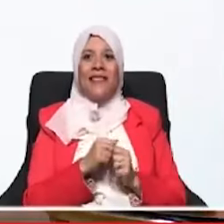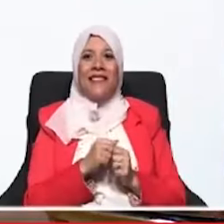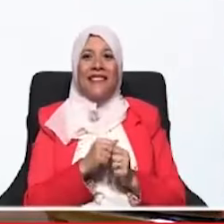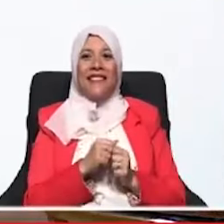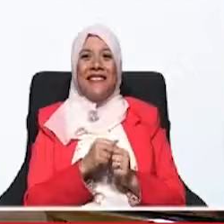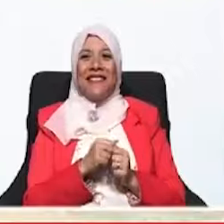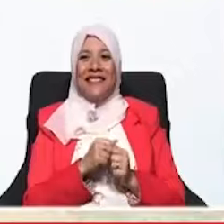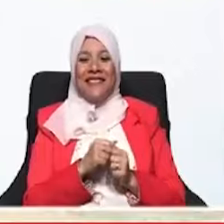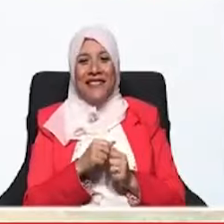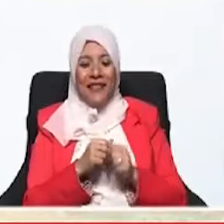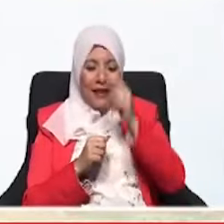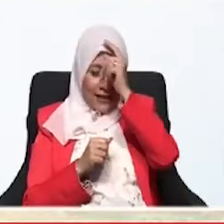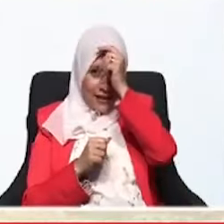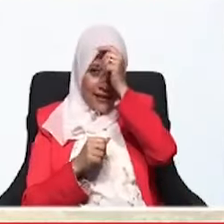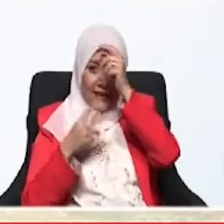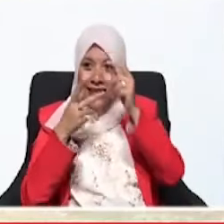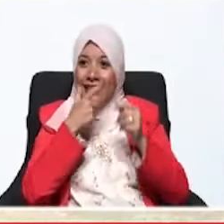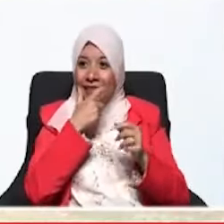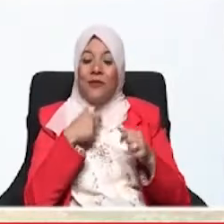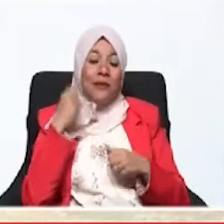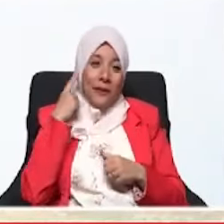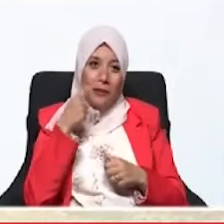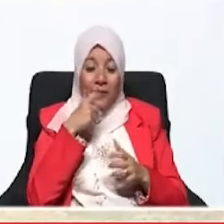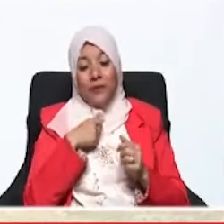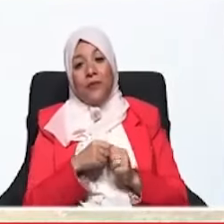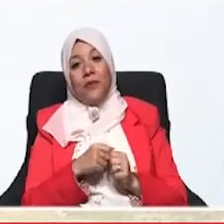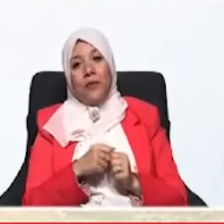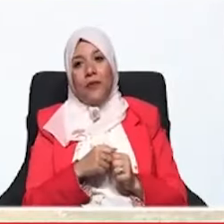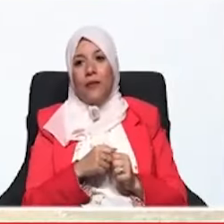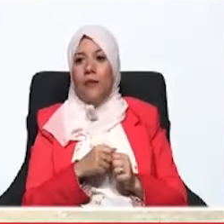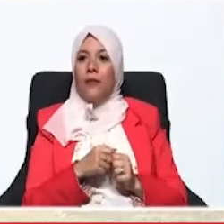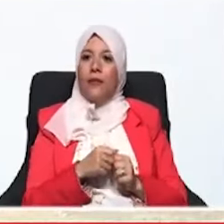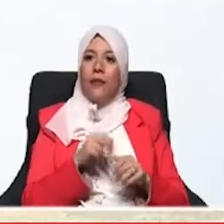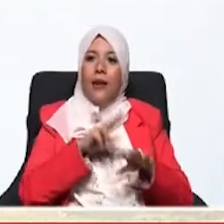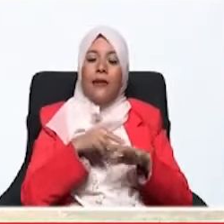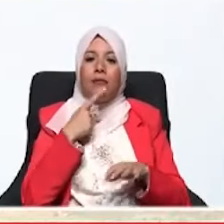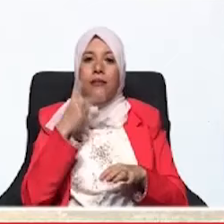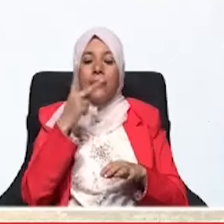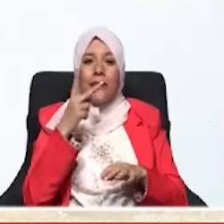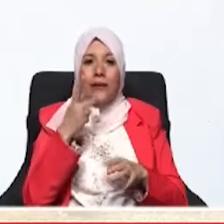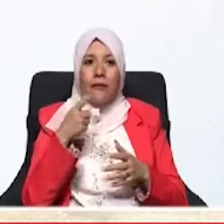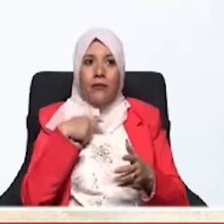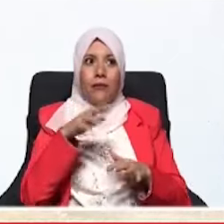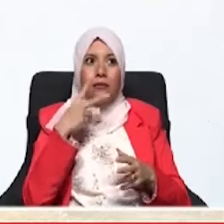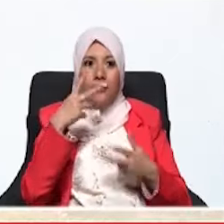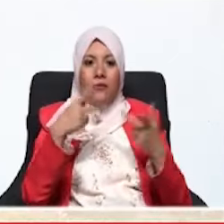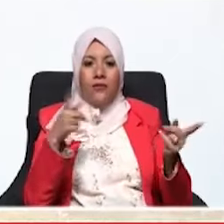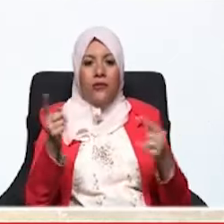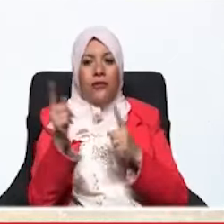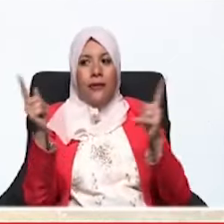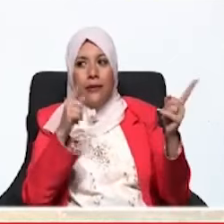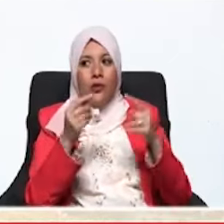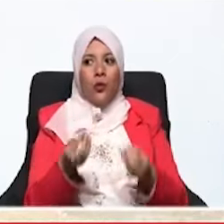ايه لما تسمع الكلام ده هتضحك جدا فبعد قعدنا سبع سنين بنتقابل صدف